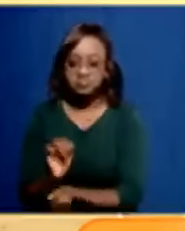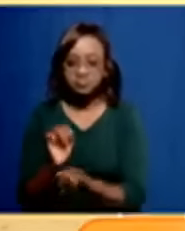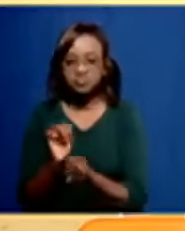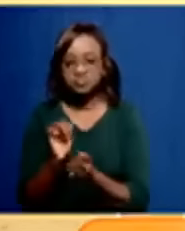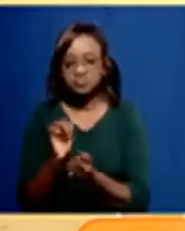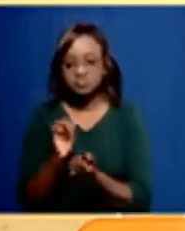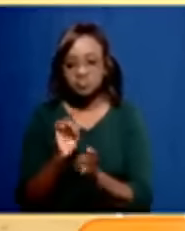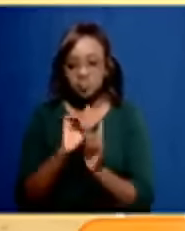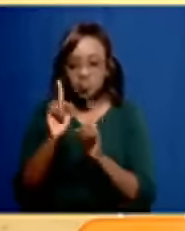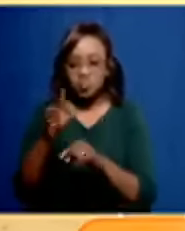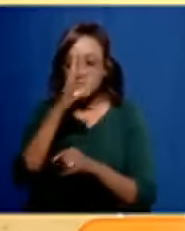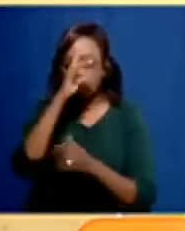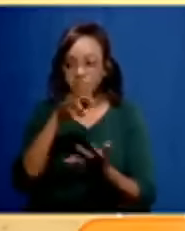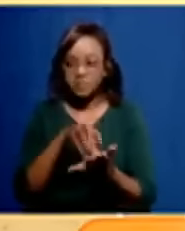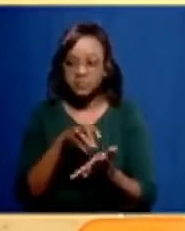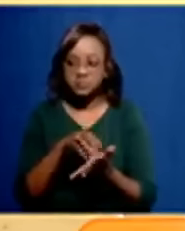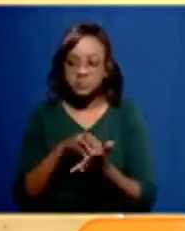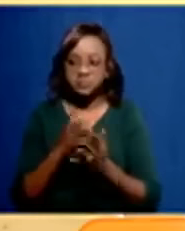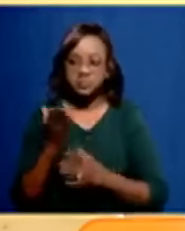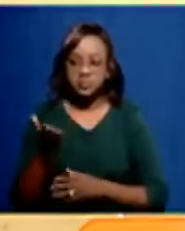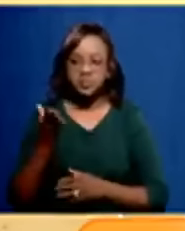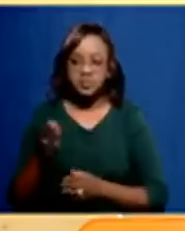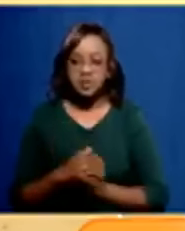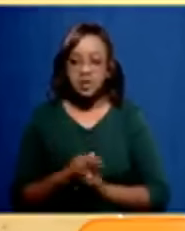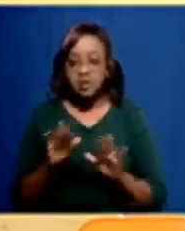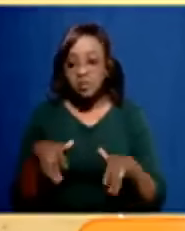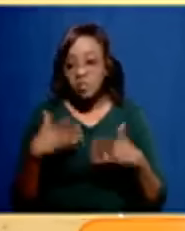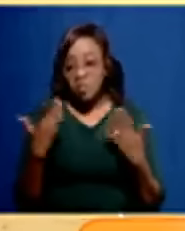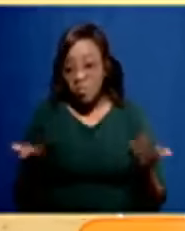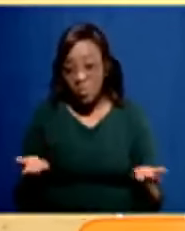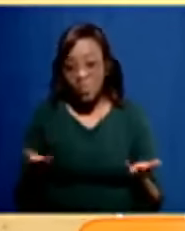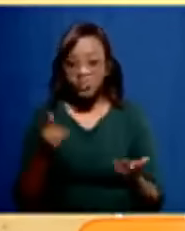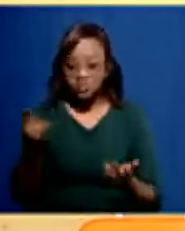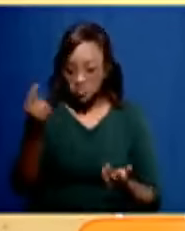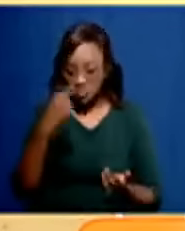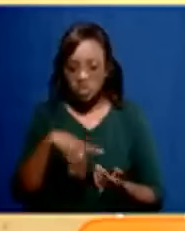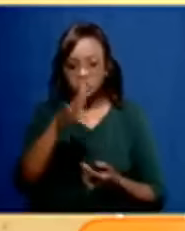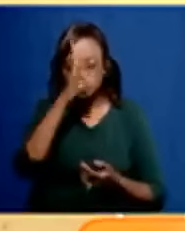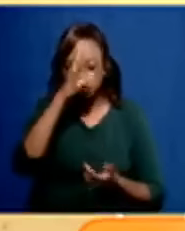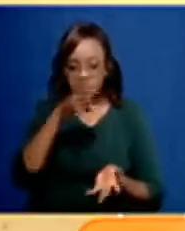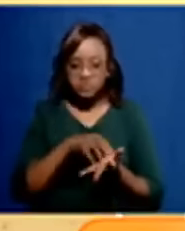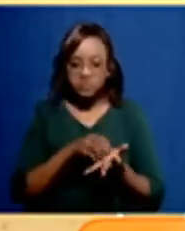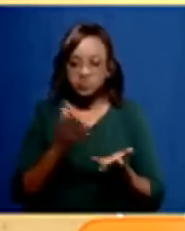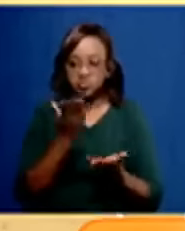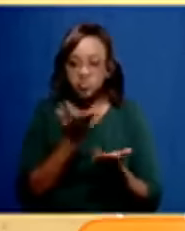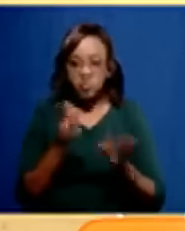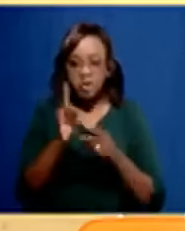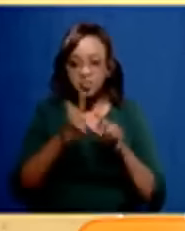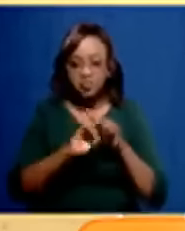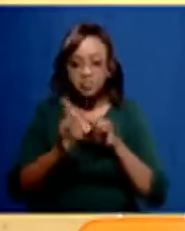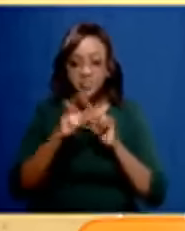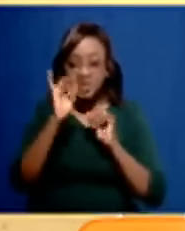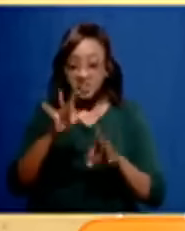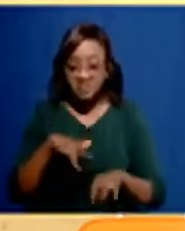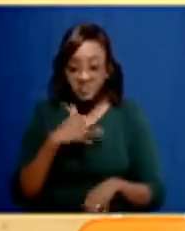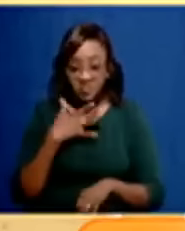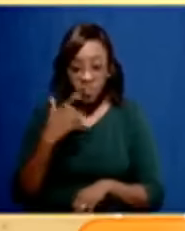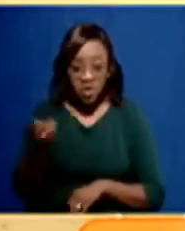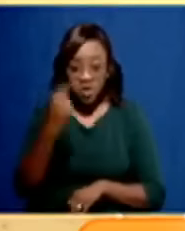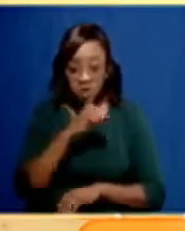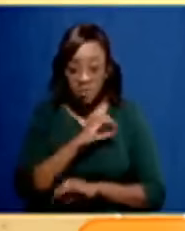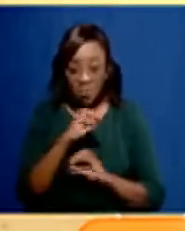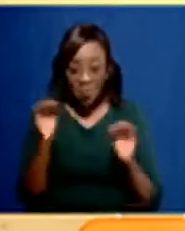Surrender immediately to the nearest police station or come back to the station where you ran away from. If you feel you cannot,